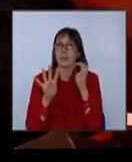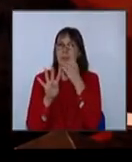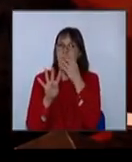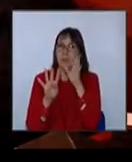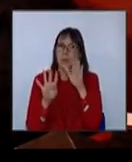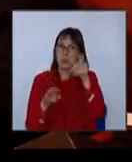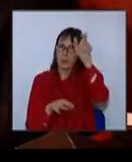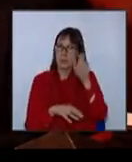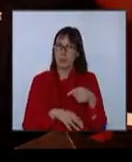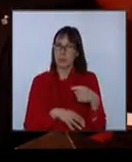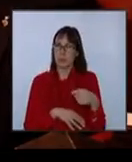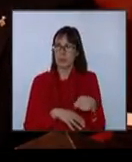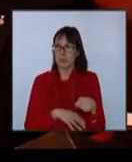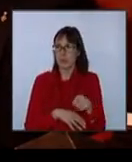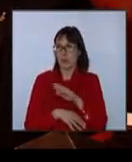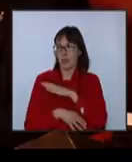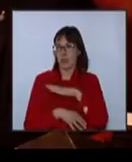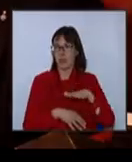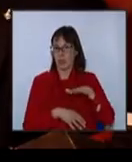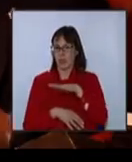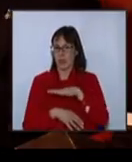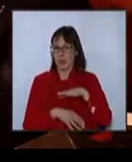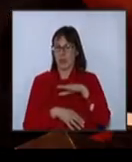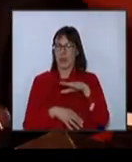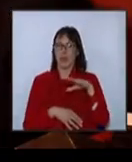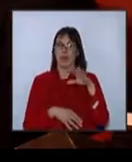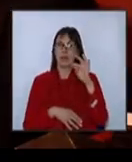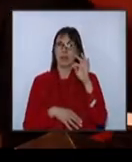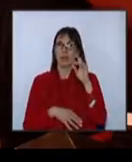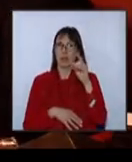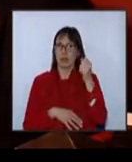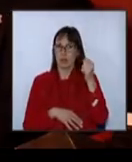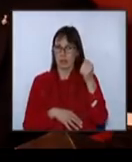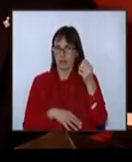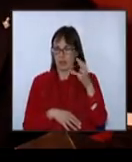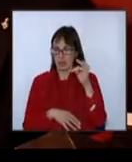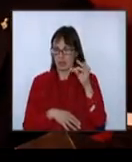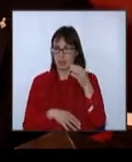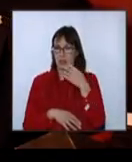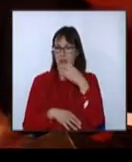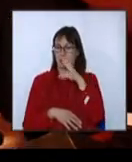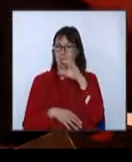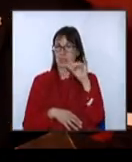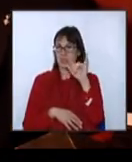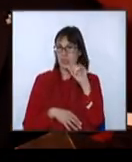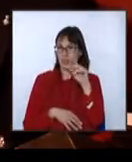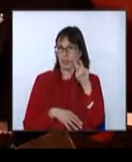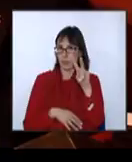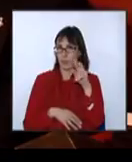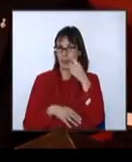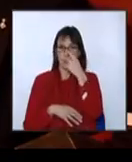precisament el president local del PDeCAT, els altres no, perquè són de Convergència, es van presentar com a Convergència, també hi